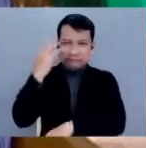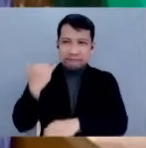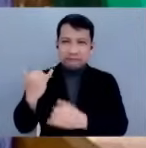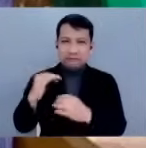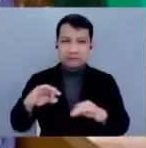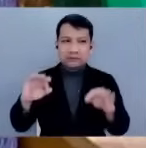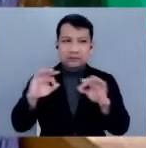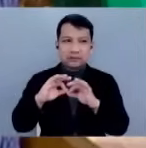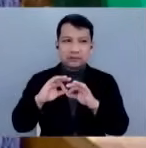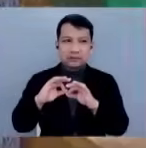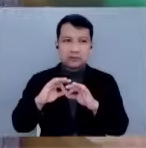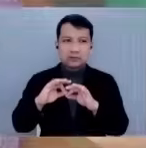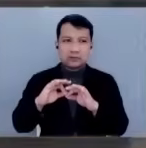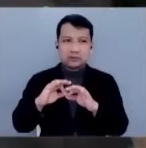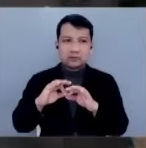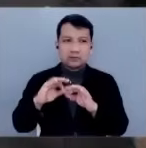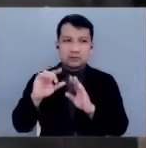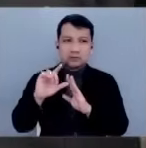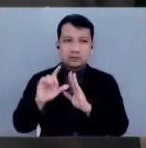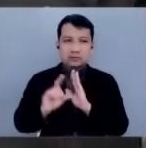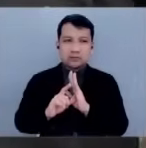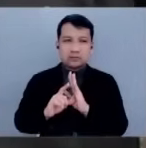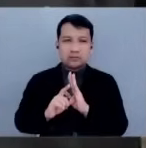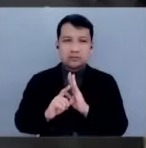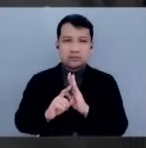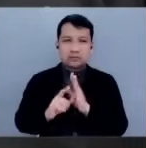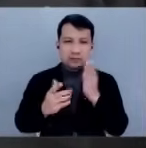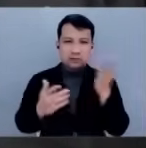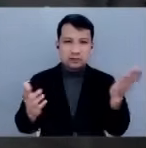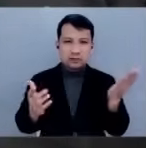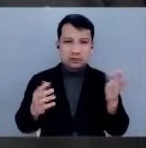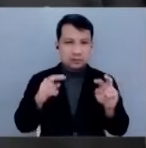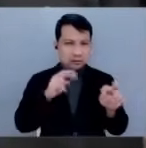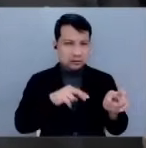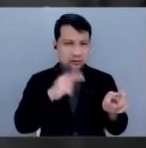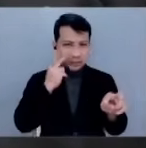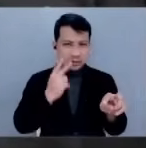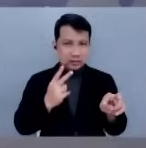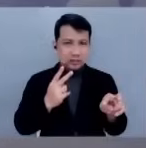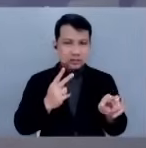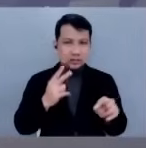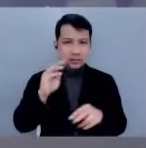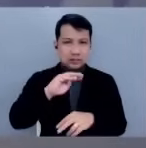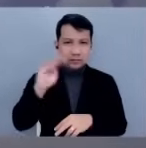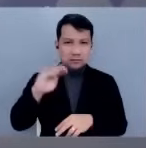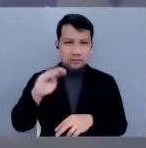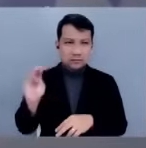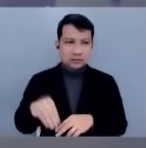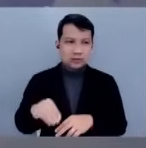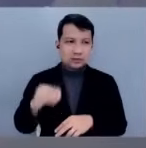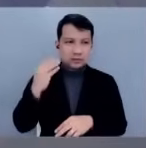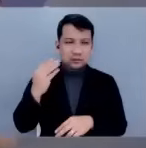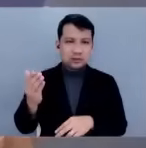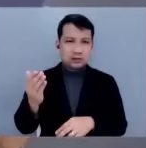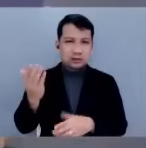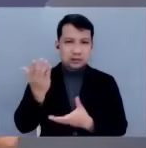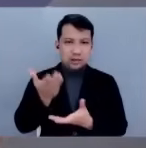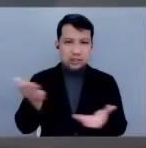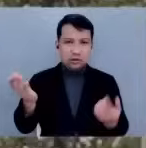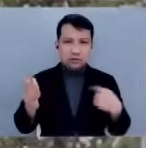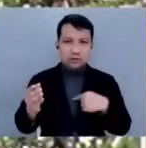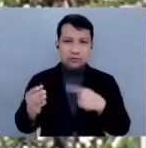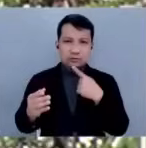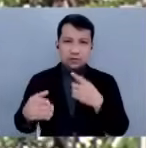bungang araw pero malala. Napansin din daw ng Meralco na nung nakaraang buwan ay dumami ang mga bumibili ng